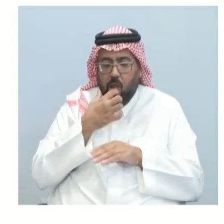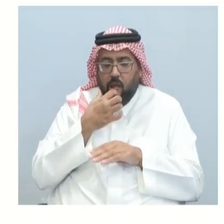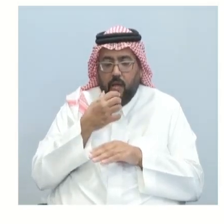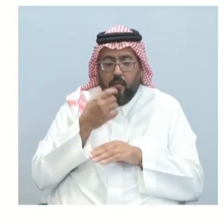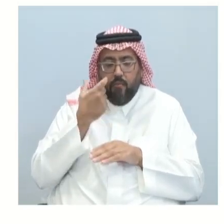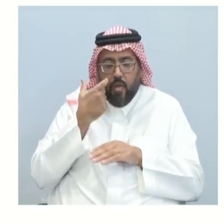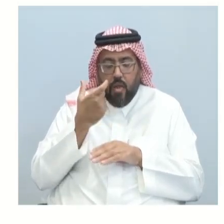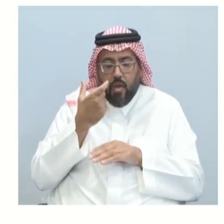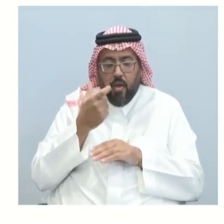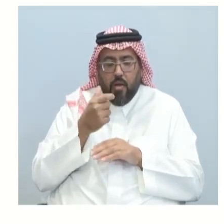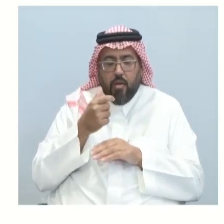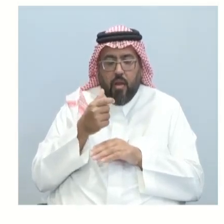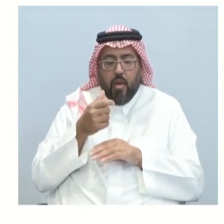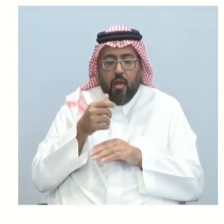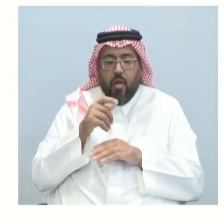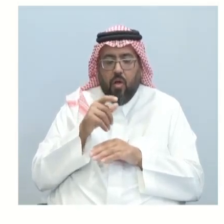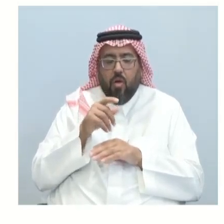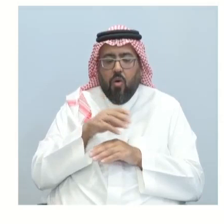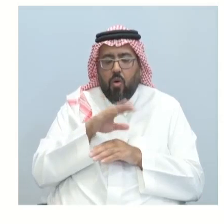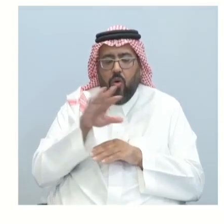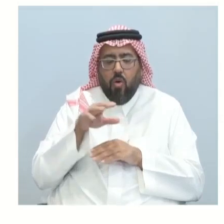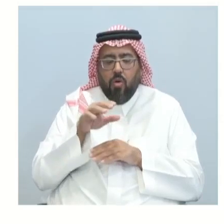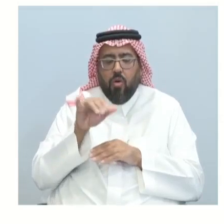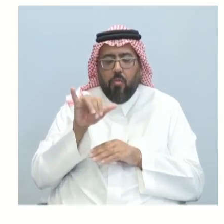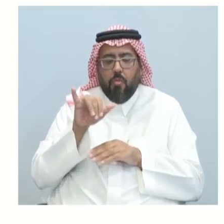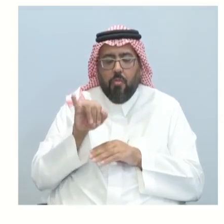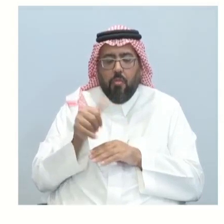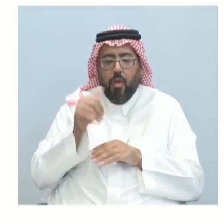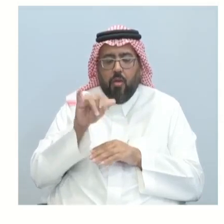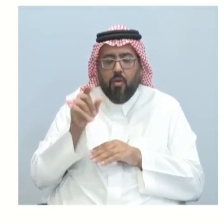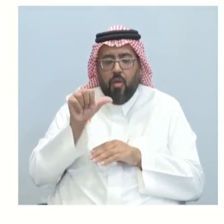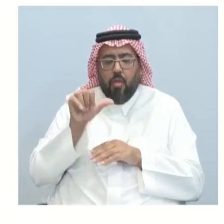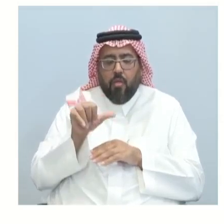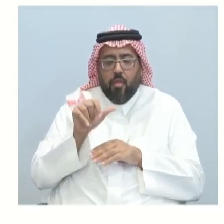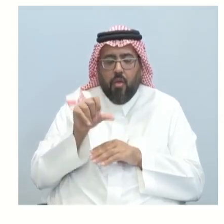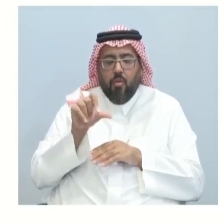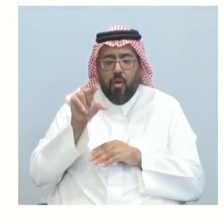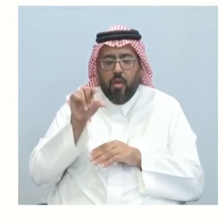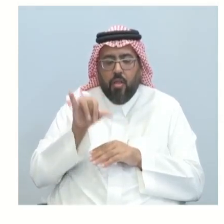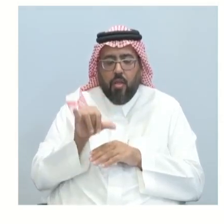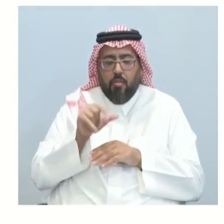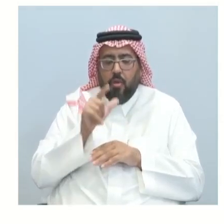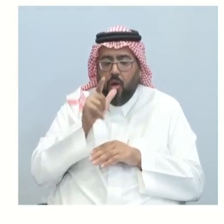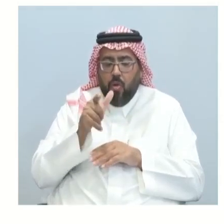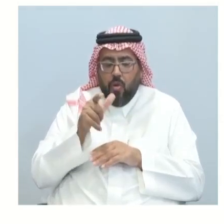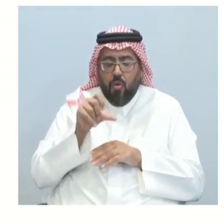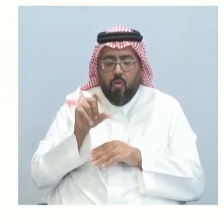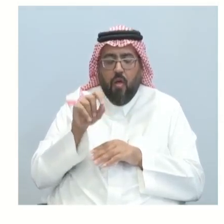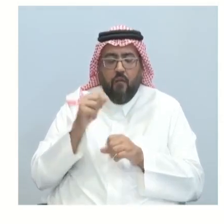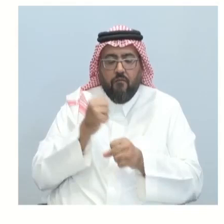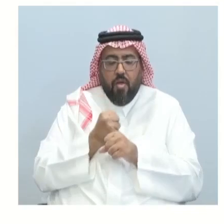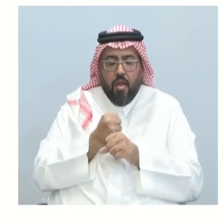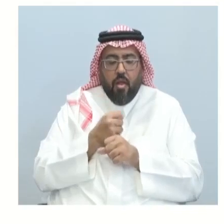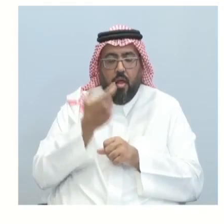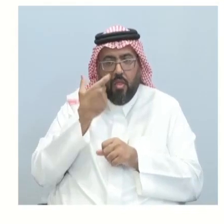ماذا افعل فاحرص على كل ما يرضي والدي من القول والفعل نعم يا ابنائي الحرص على